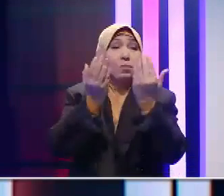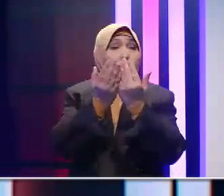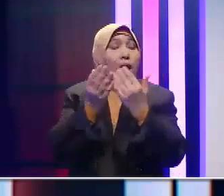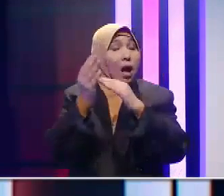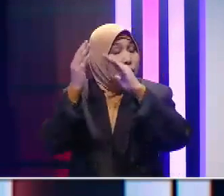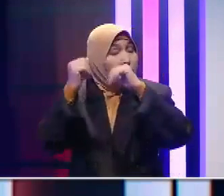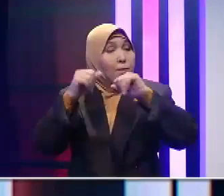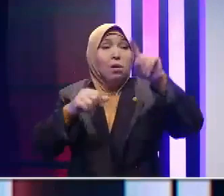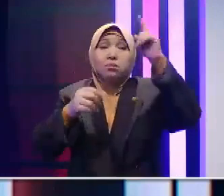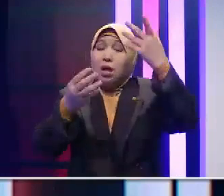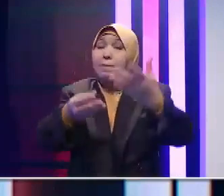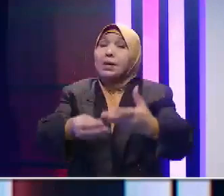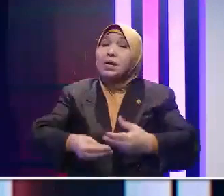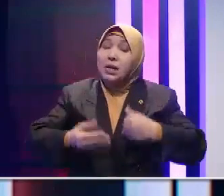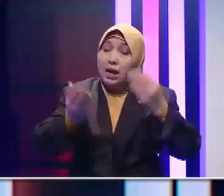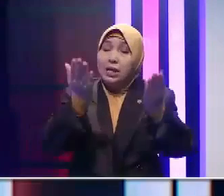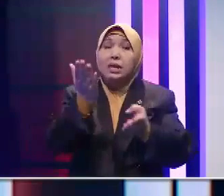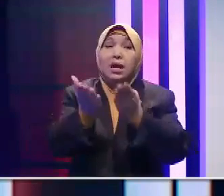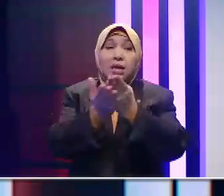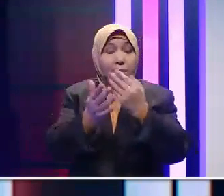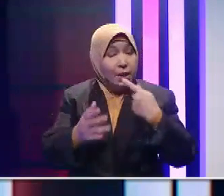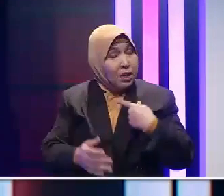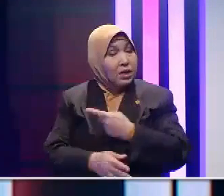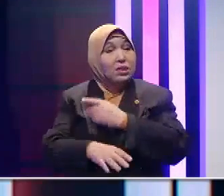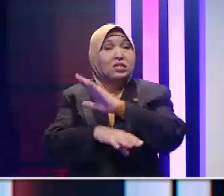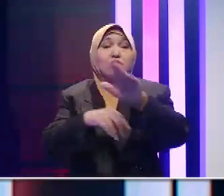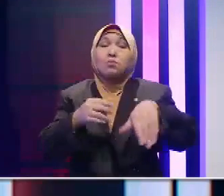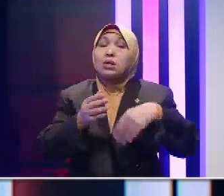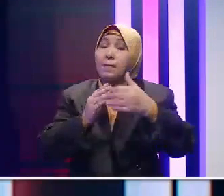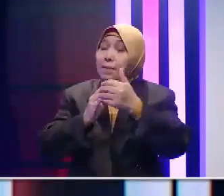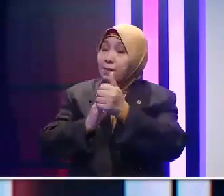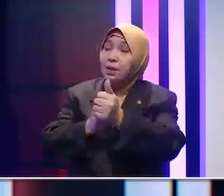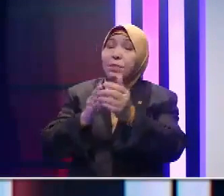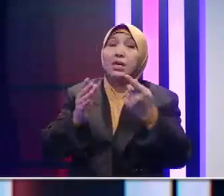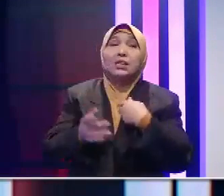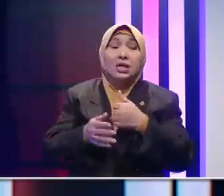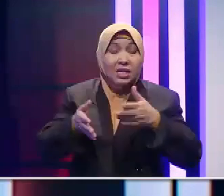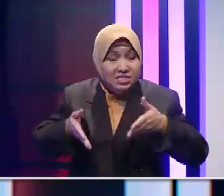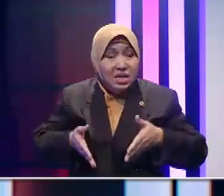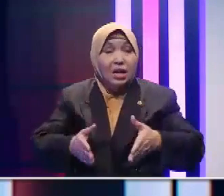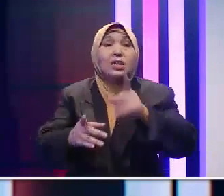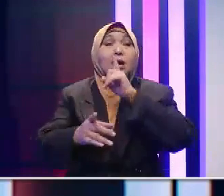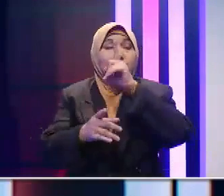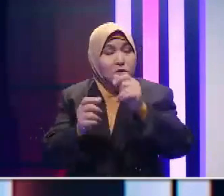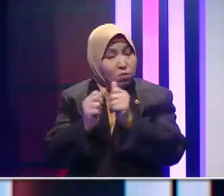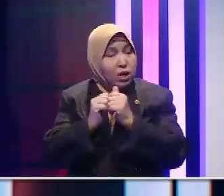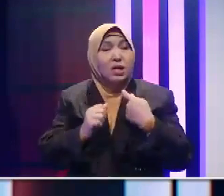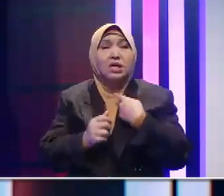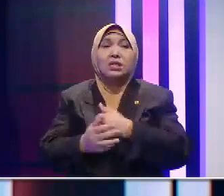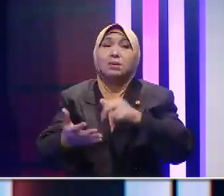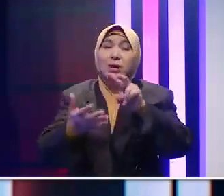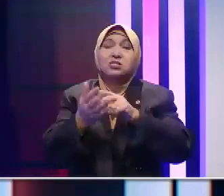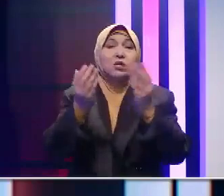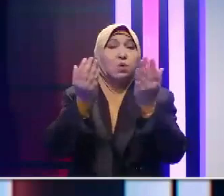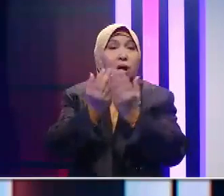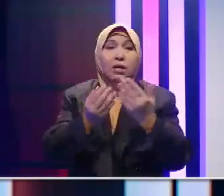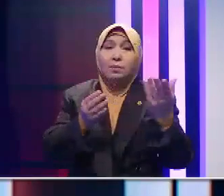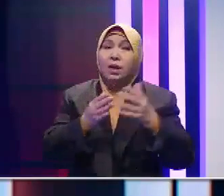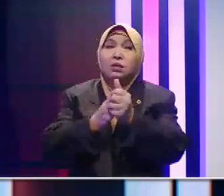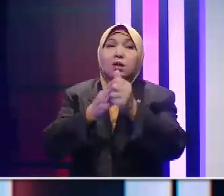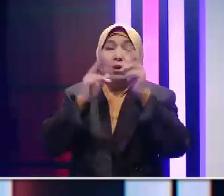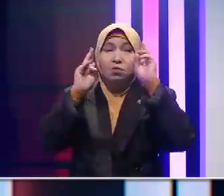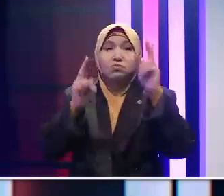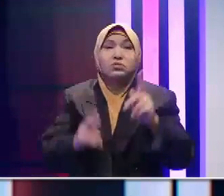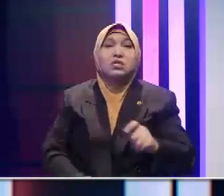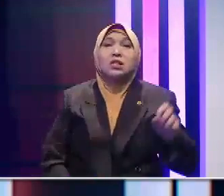mudah-mudahan Allah Ta'ala berikan hidayah kepada kita semua dan membimbing kita ke jalan yang benar. Mari sama-sama kita baca doa yang akan dipimpin oleh